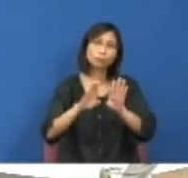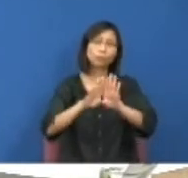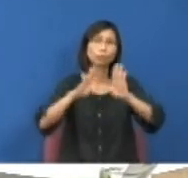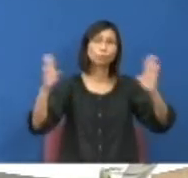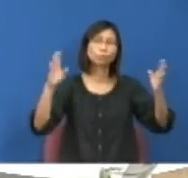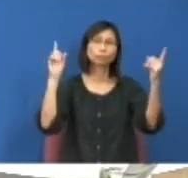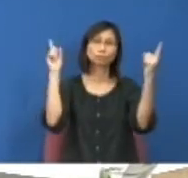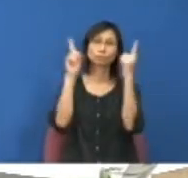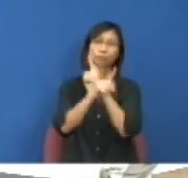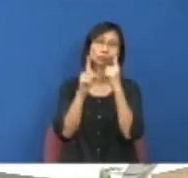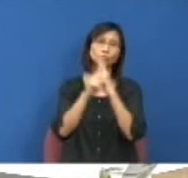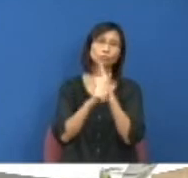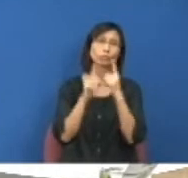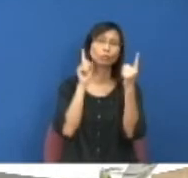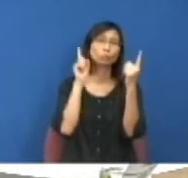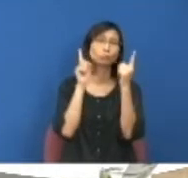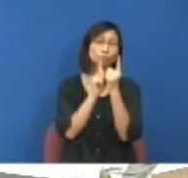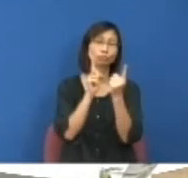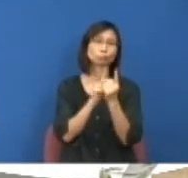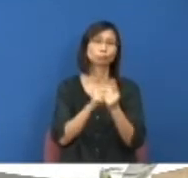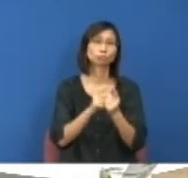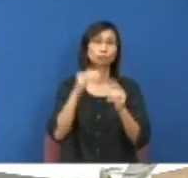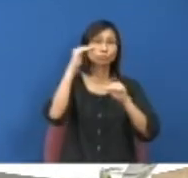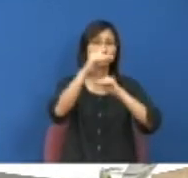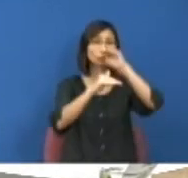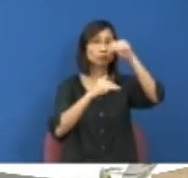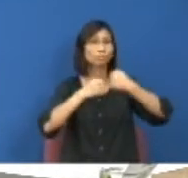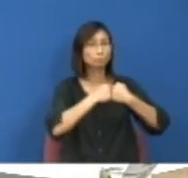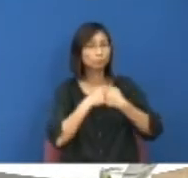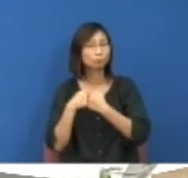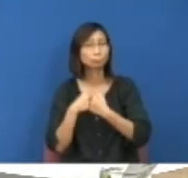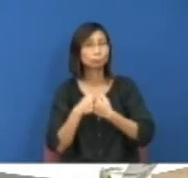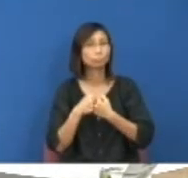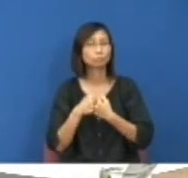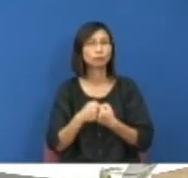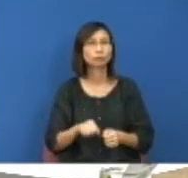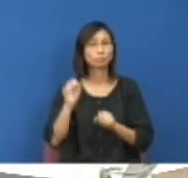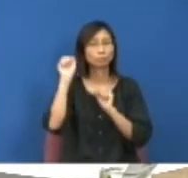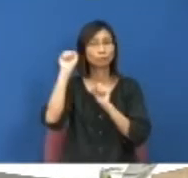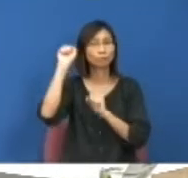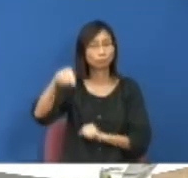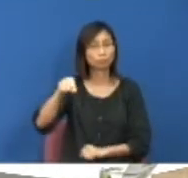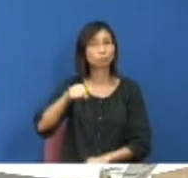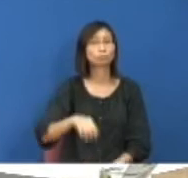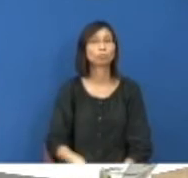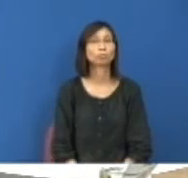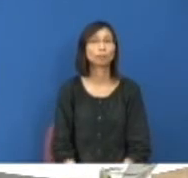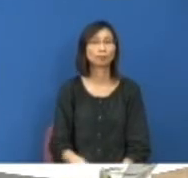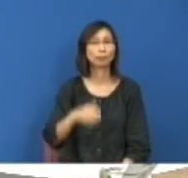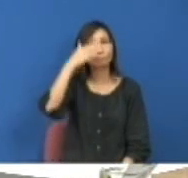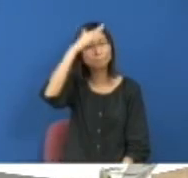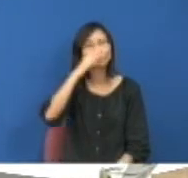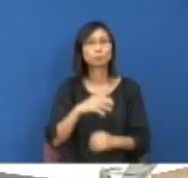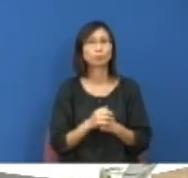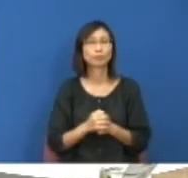級利益嘅認同，或者對階級鬥爭的一個取態啦，